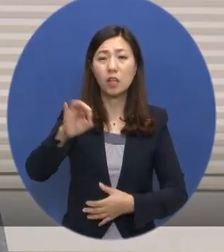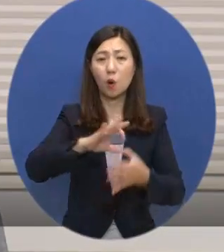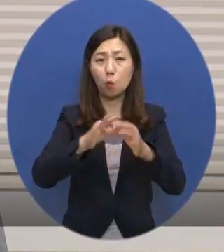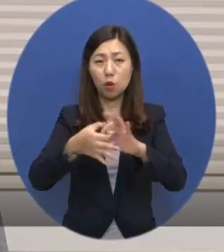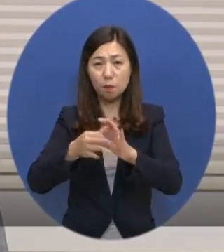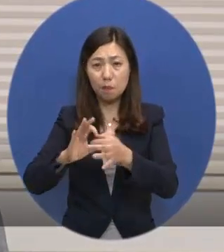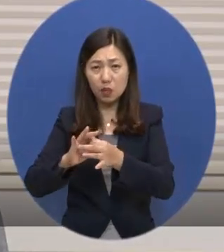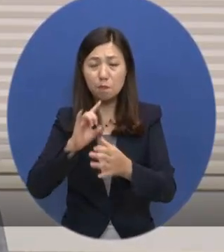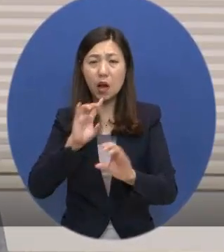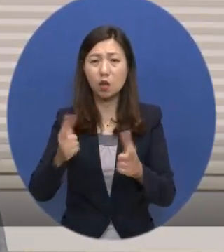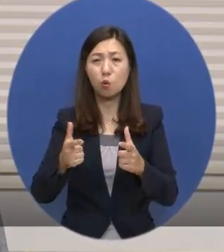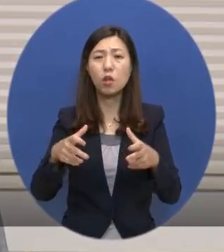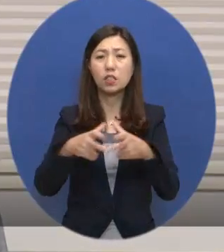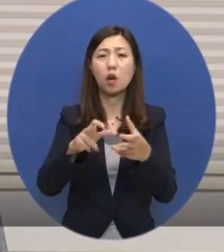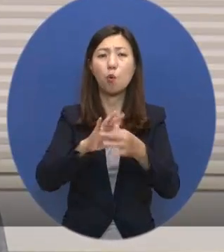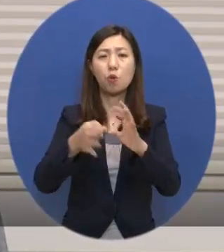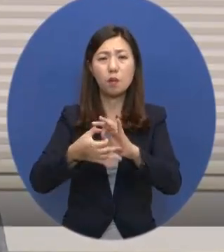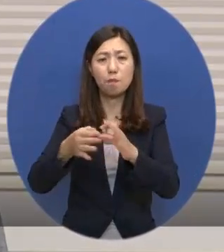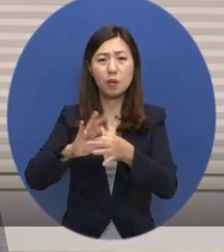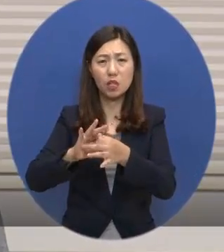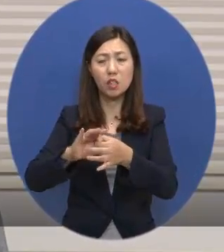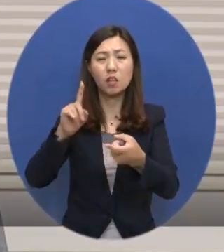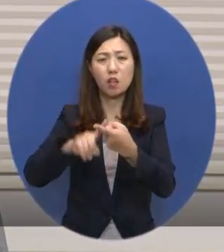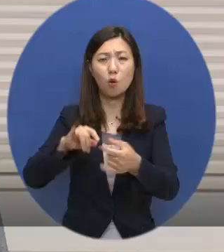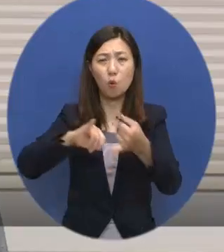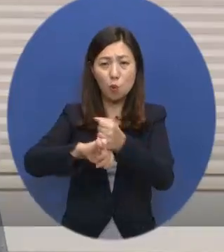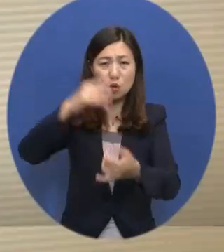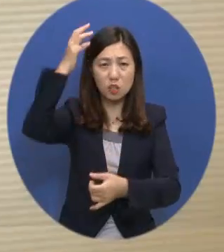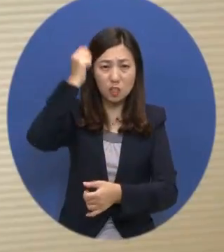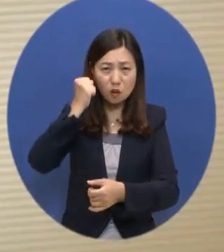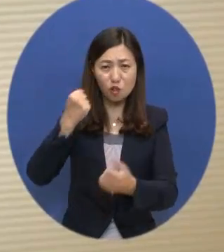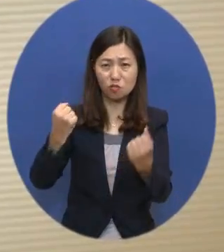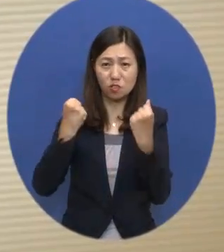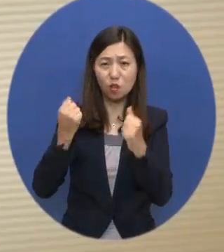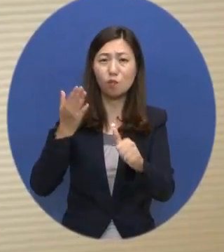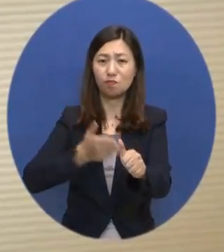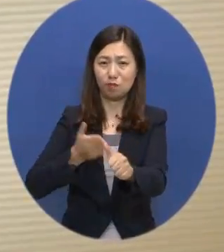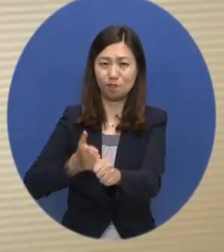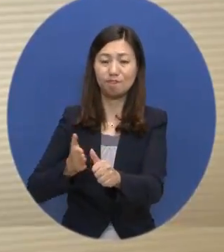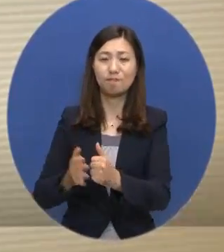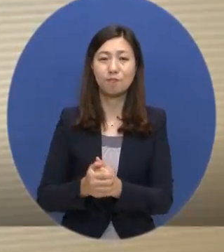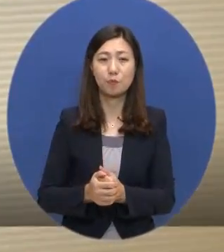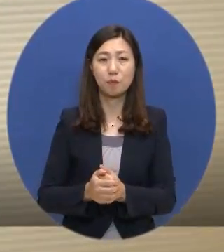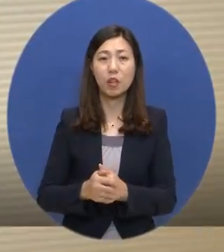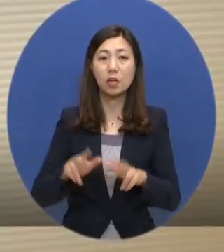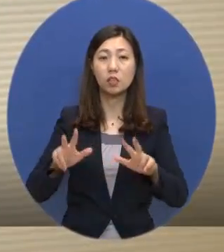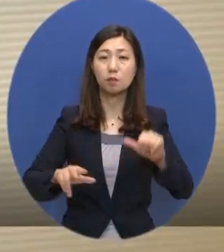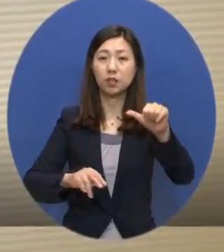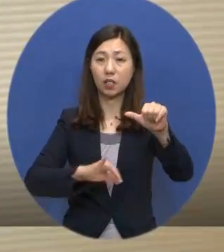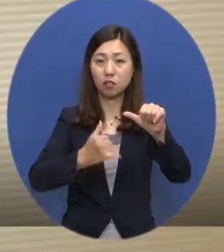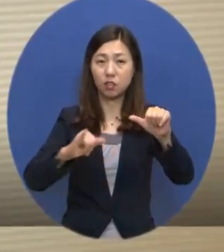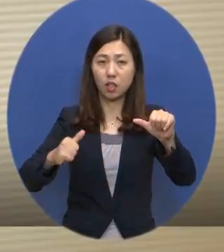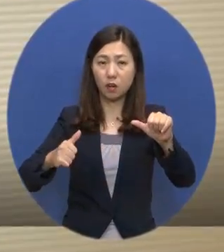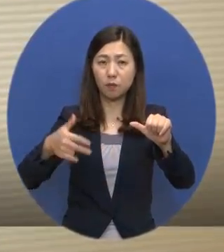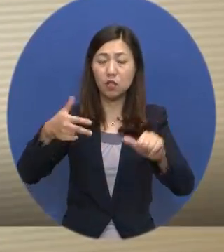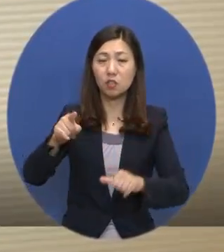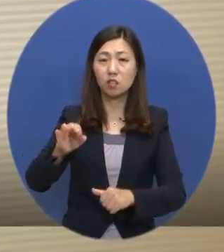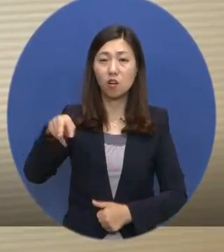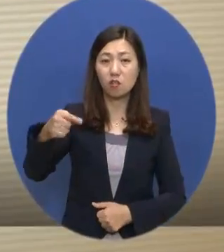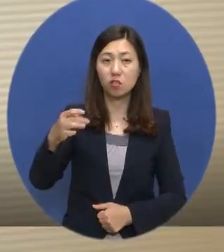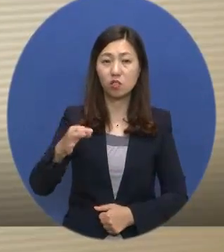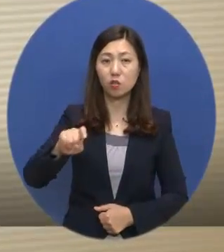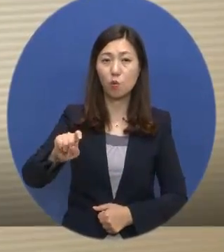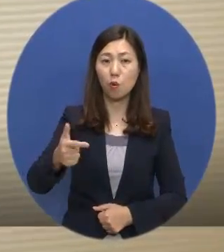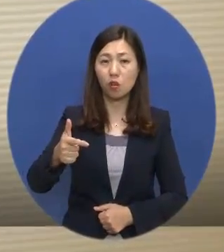꼭 있다는 걸 기억해 주시고 응원해 주셨으면 좋겠습니다. 지금 다섯 분 정승호 선수,